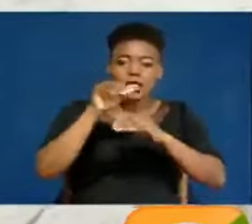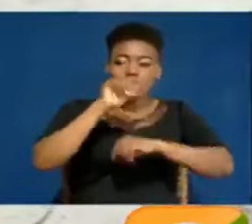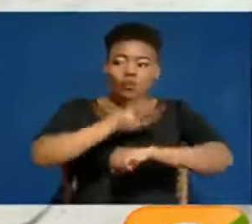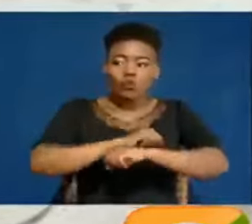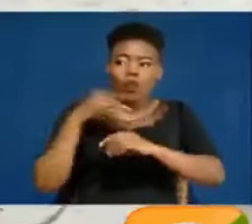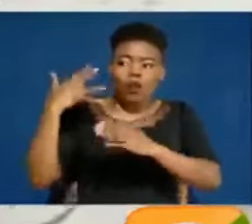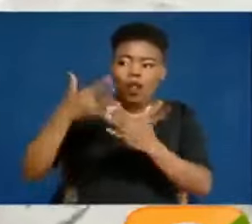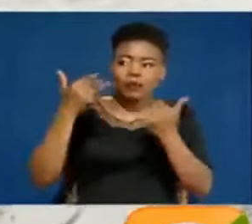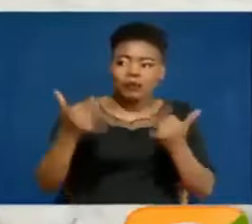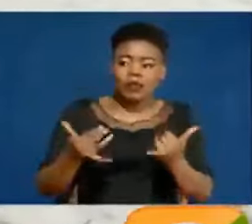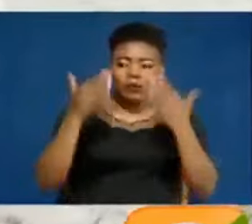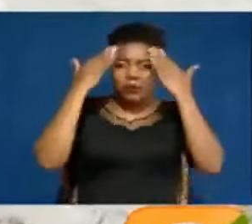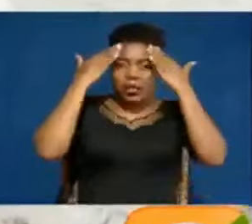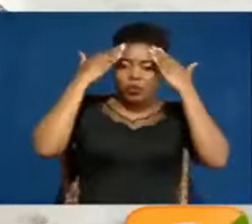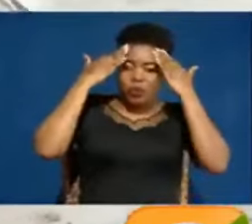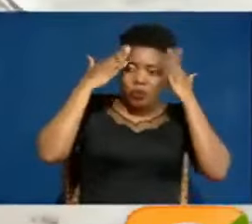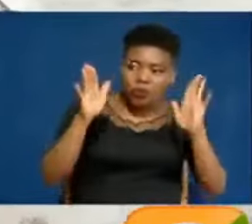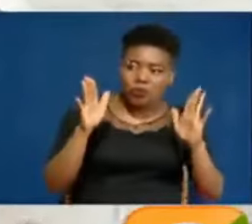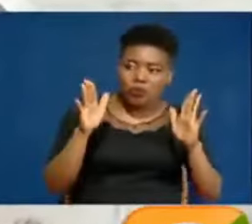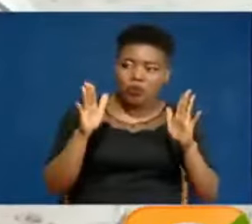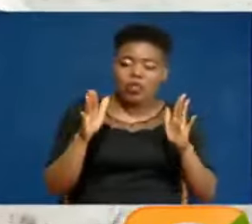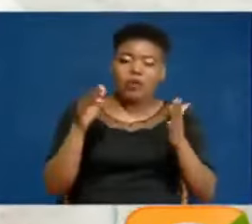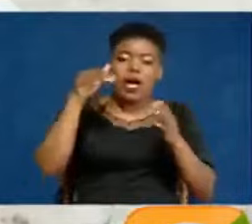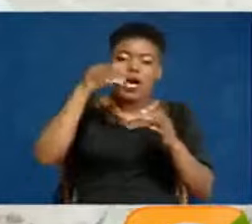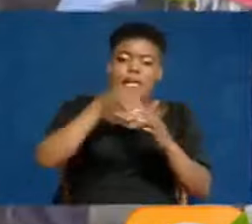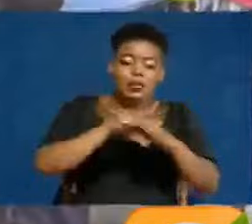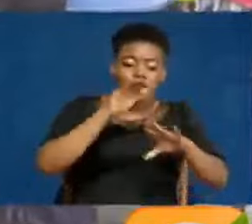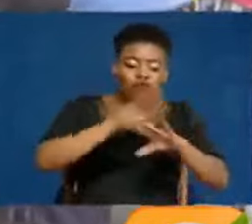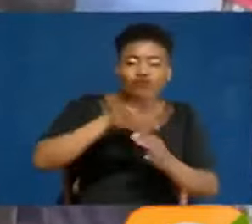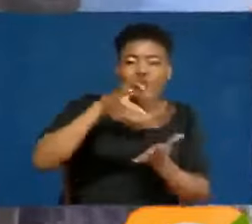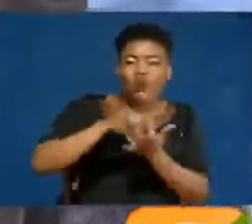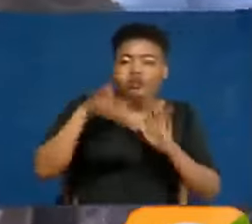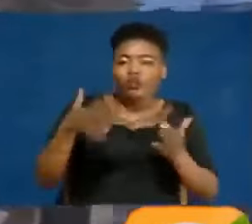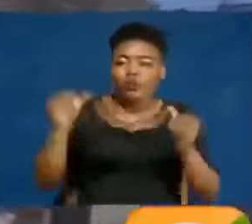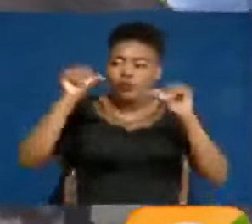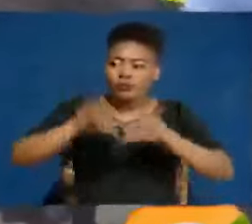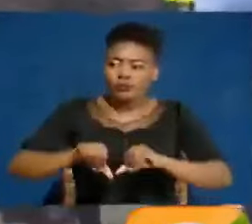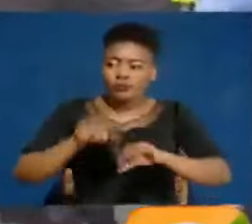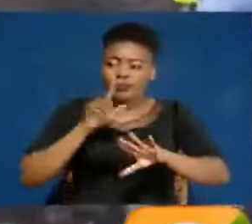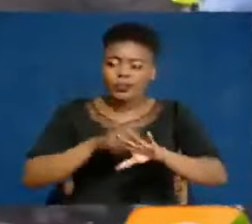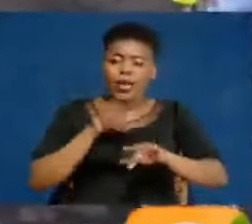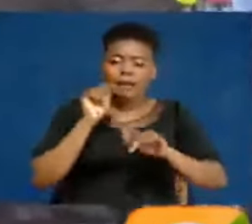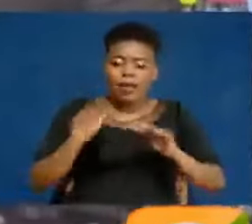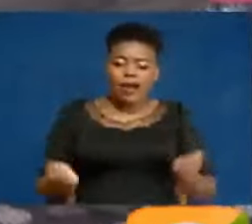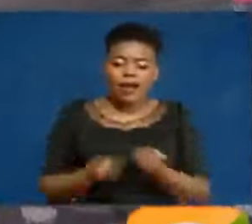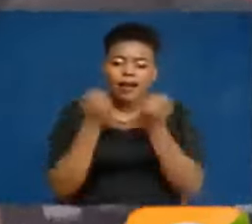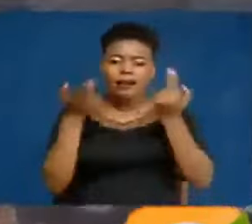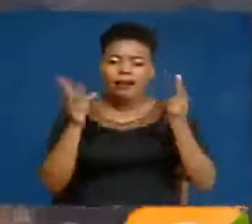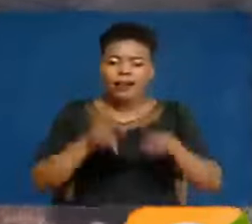bado haijathibitishwa iwapo zilikuwa katika hali shwari wakati wa mkasa.